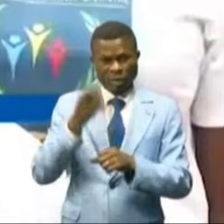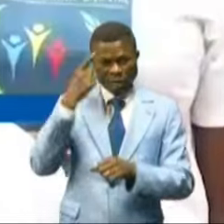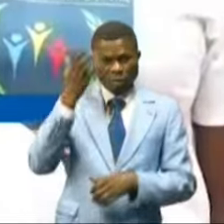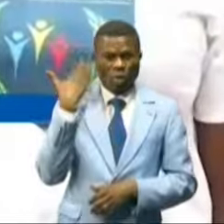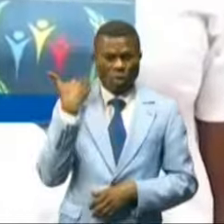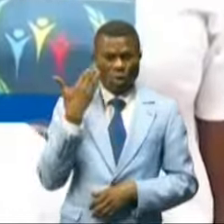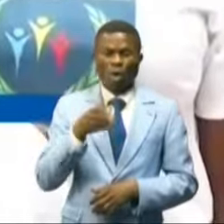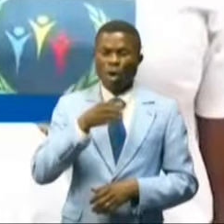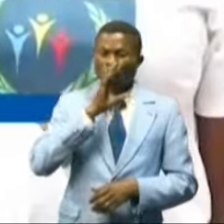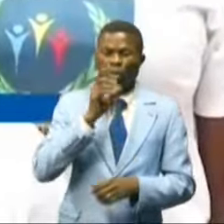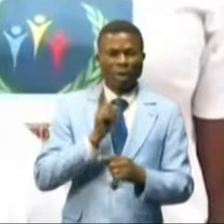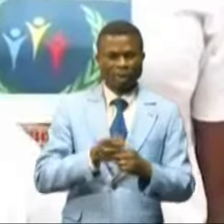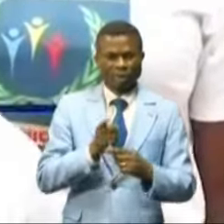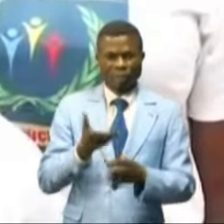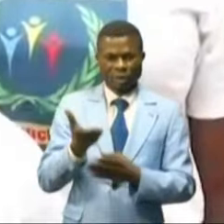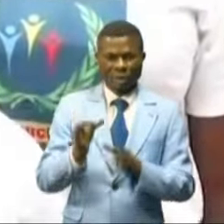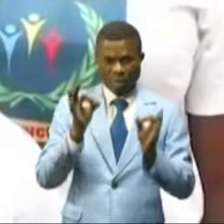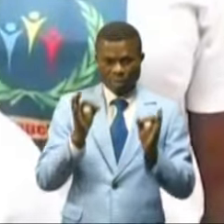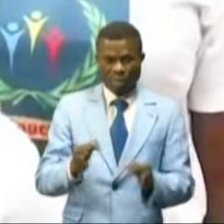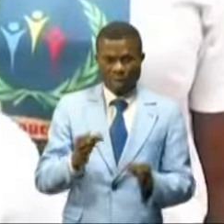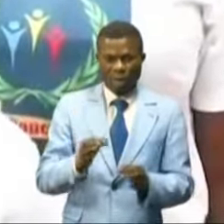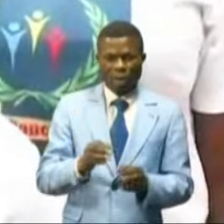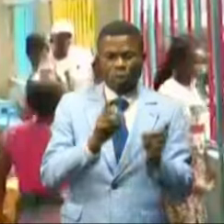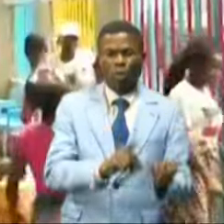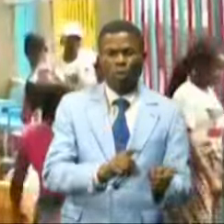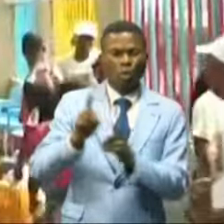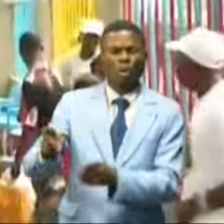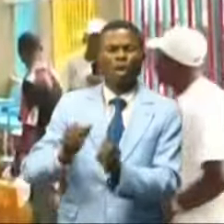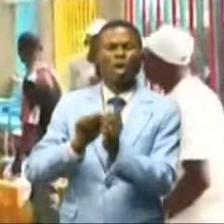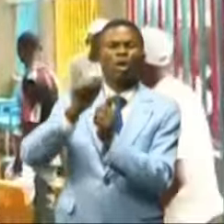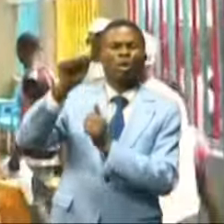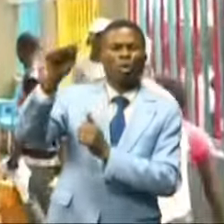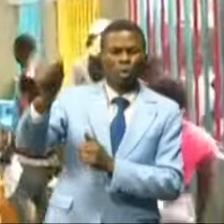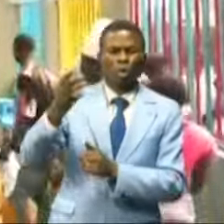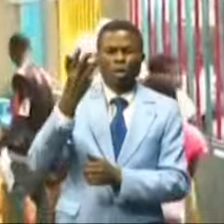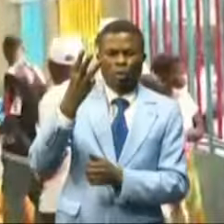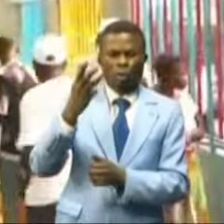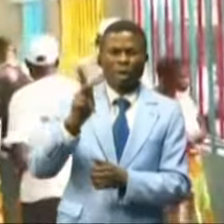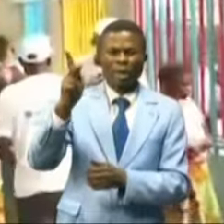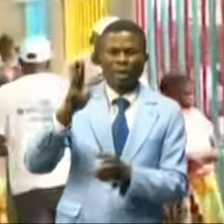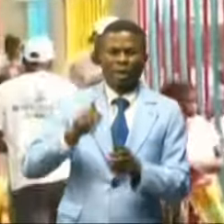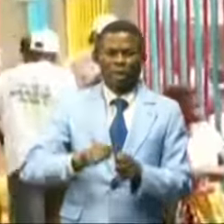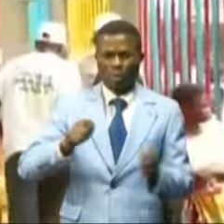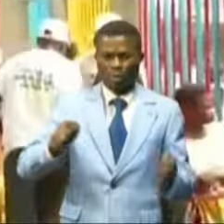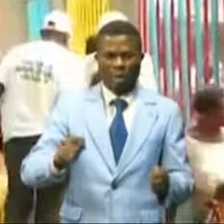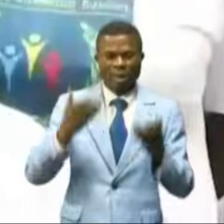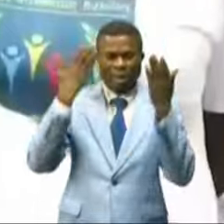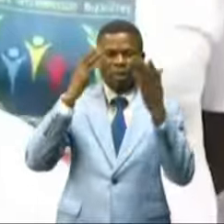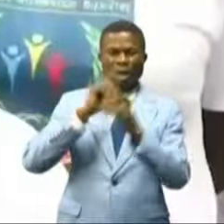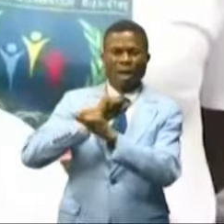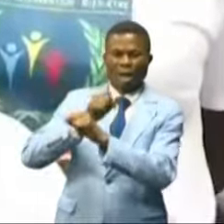concernant le Kambotali Maï, Tozo Kendokozoa Maï à distance à 3 km.